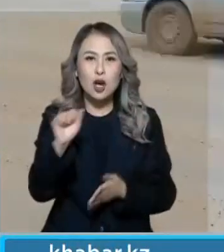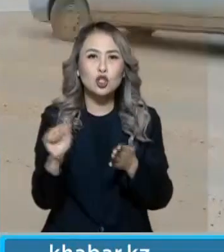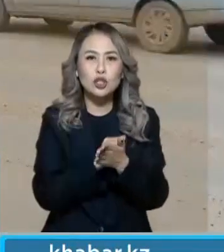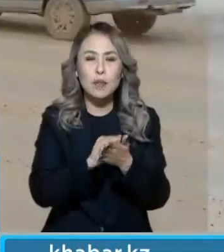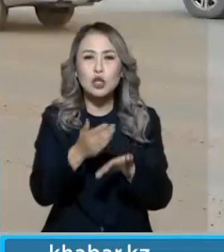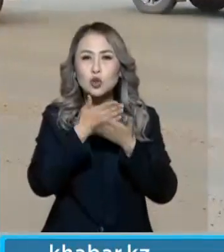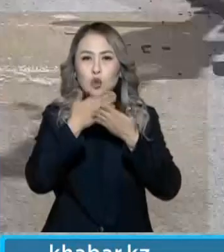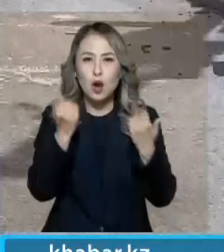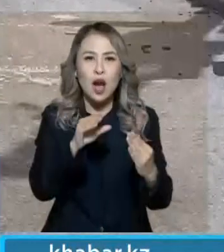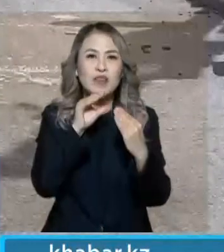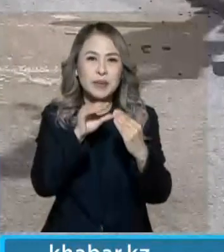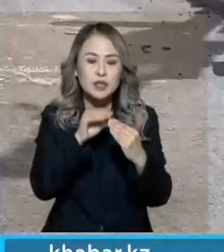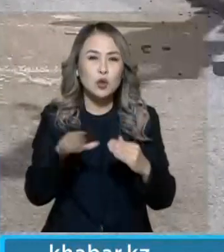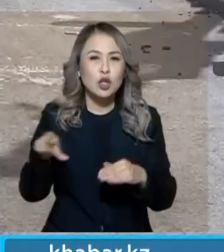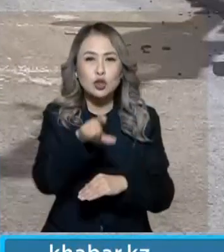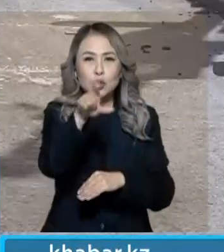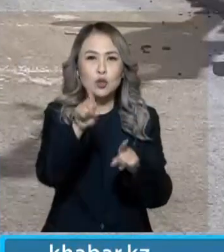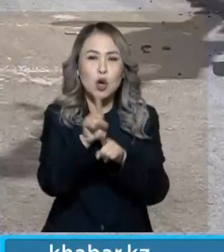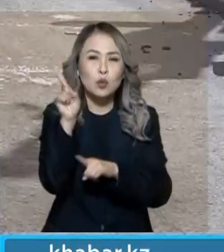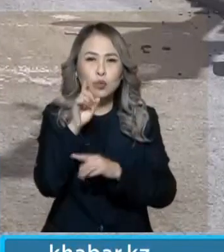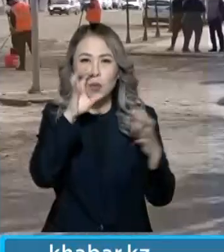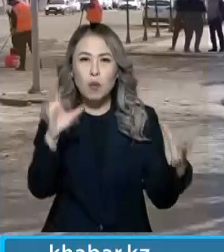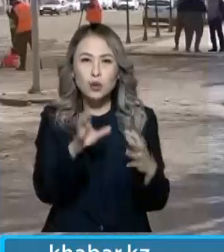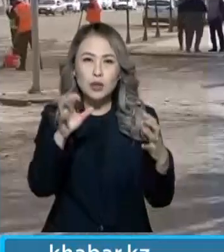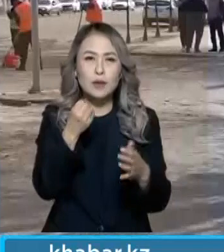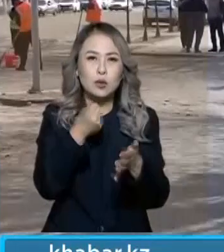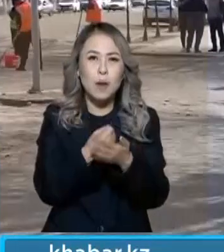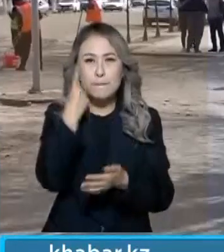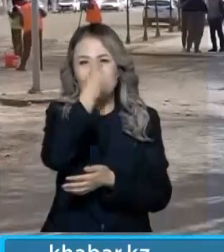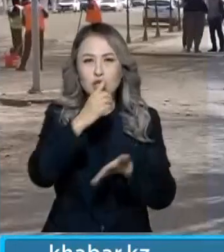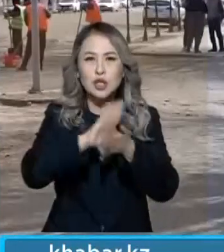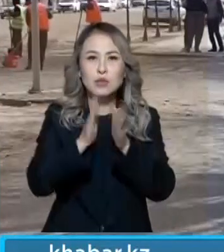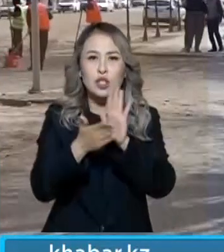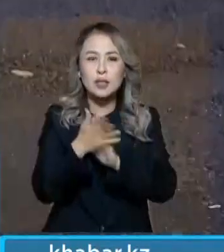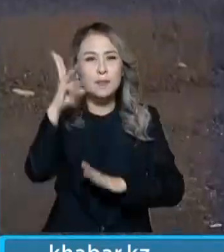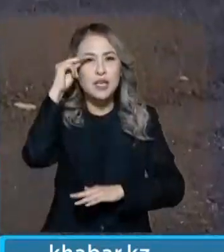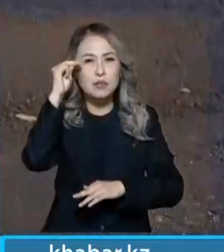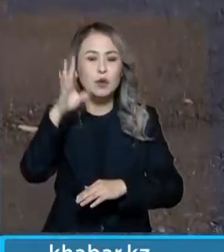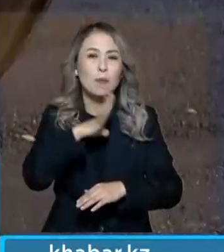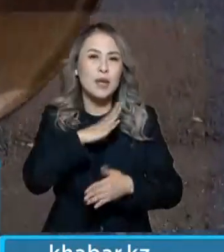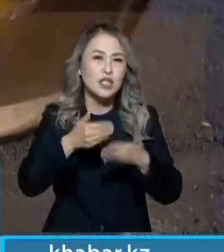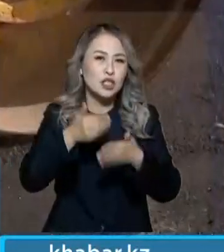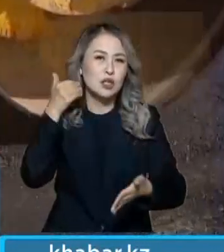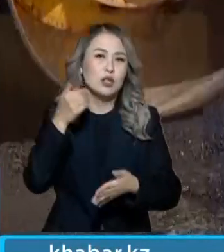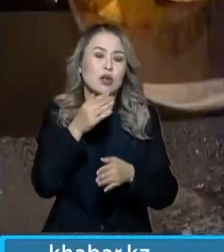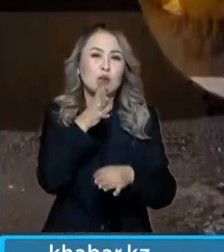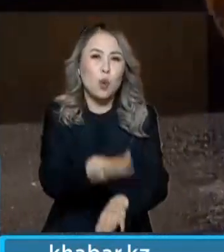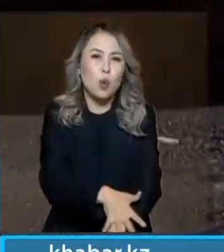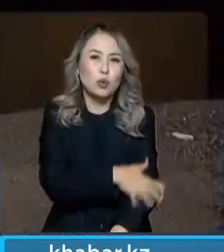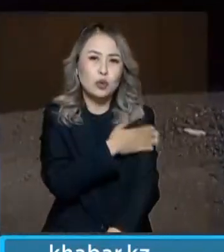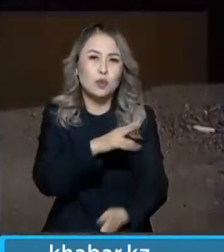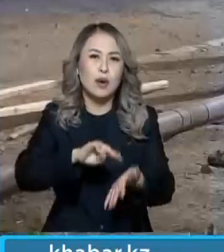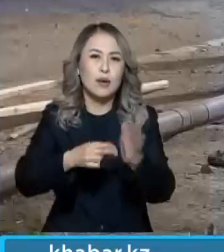сметалық құжаттамалары жоқ. Автомобиль жолдарын күтіп ұстау бойынша бір жылға жасалатын келісім шарттың мерзімін бірнеше жылға